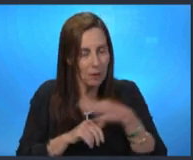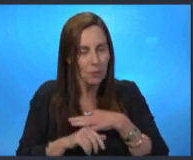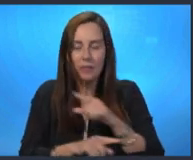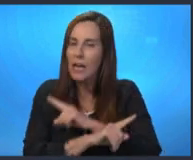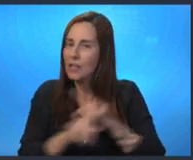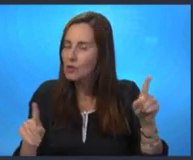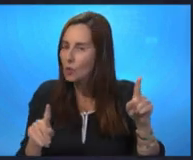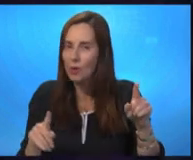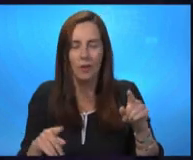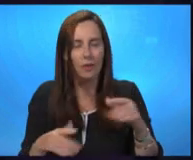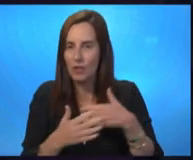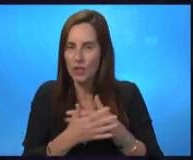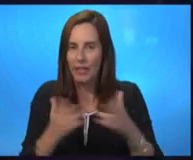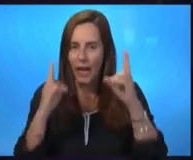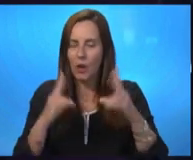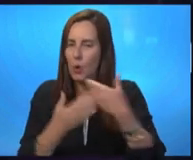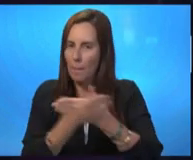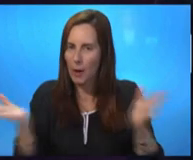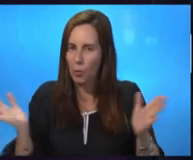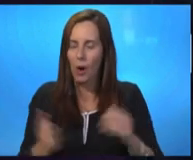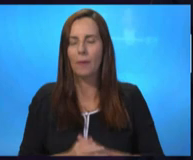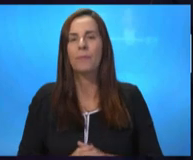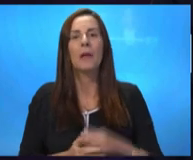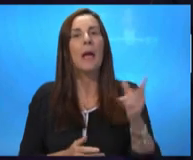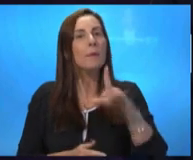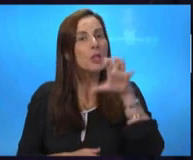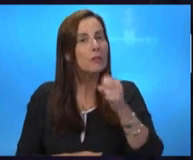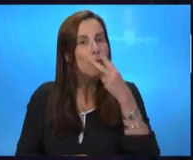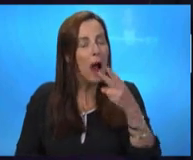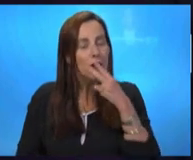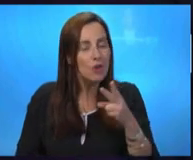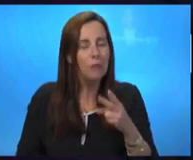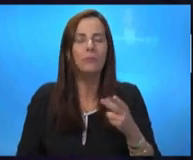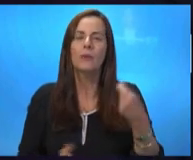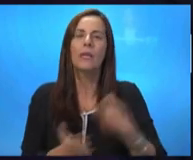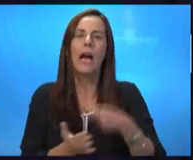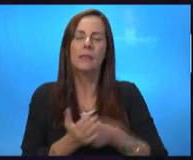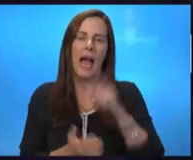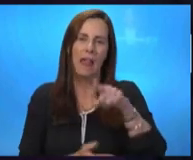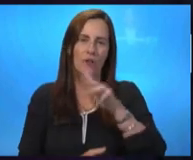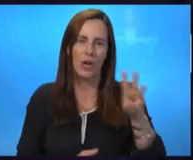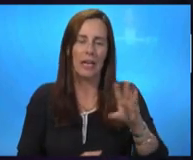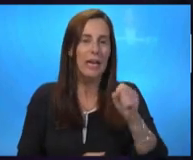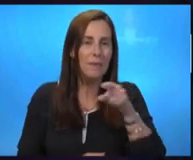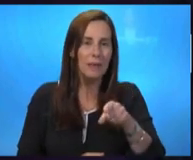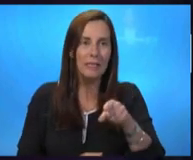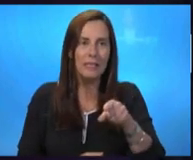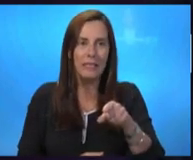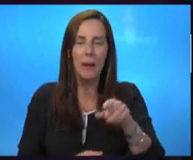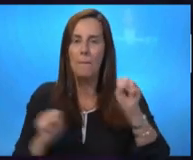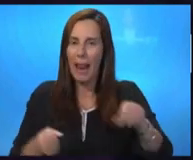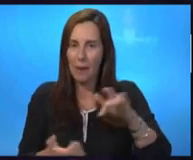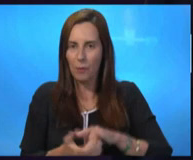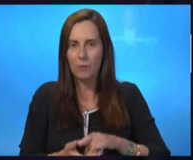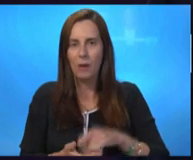חל על החניון פתוח, למשל. ומי שיתפס מהשן ייכנס ב-1,000 שקלים. אם מדובר בבעלי המקום, הסכום